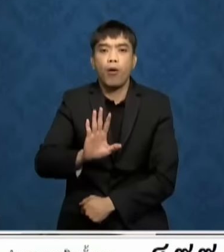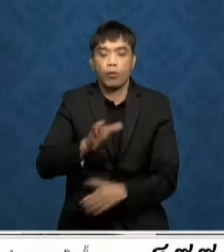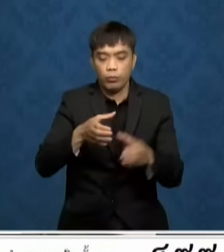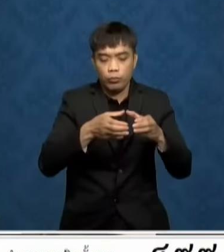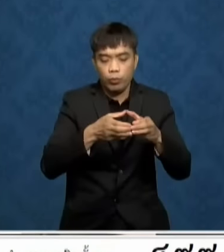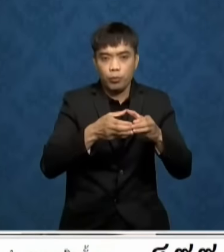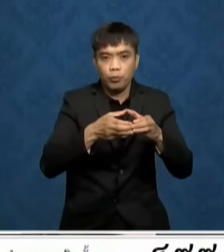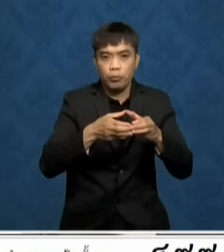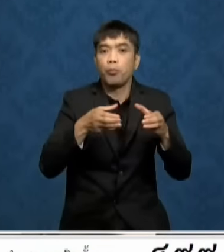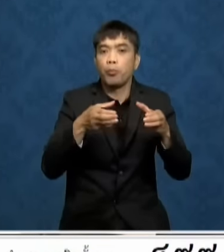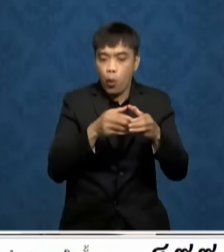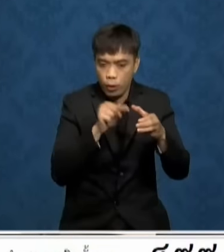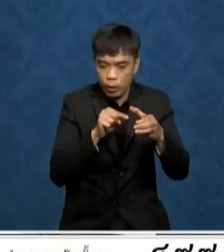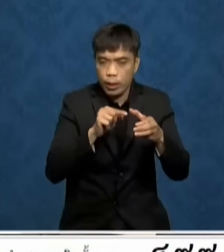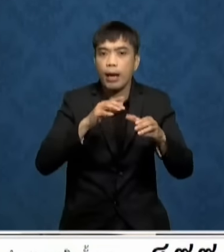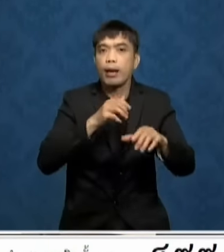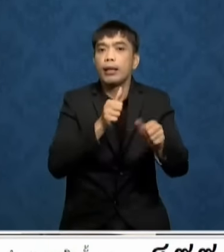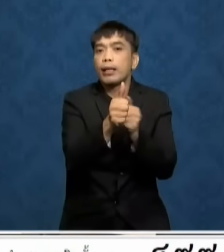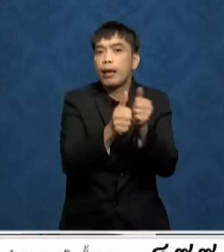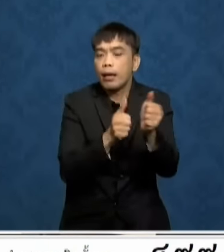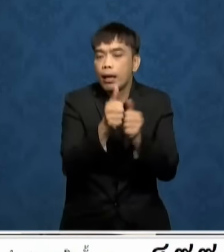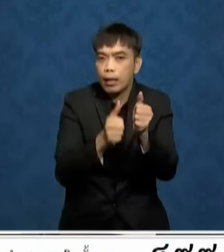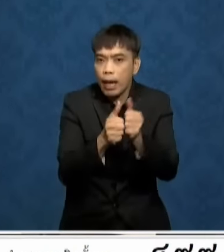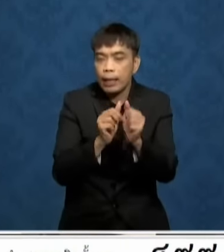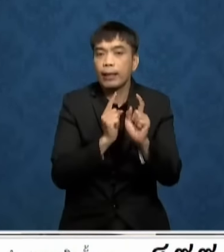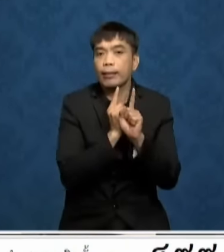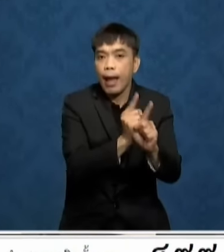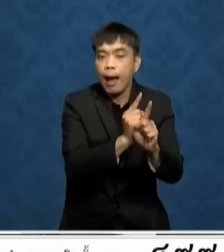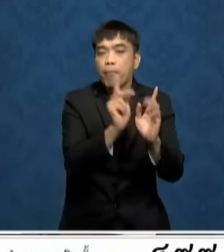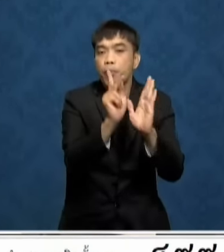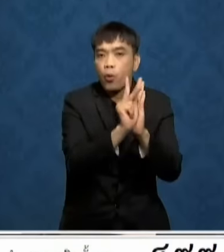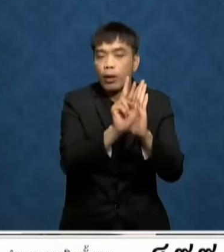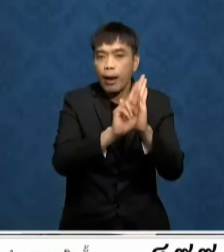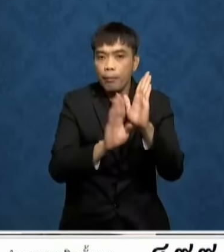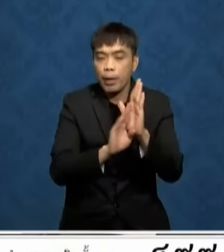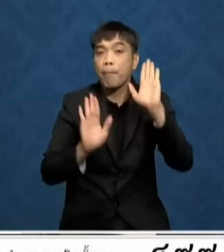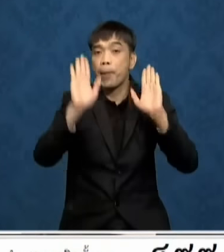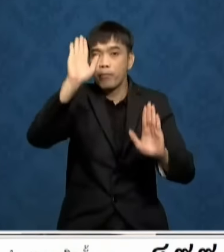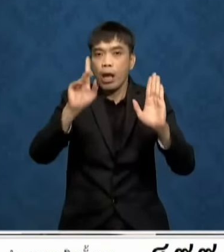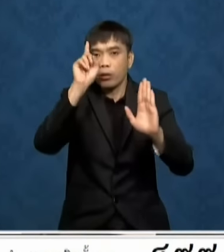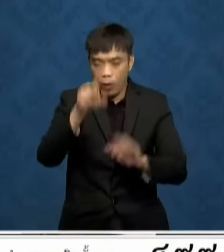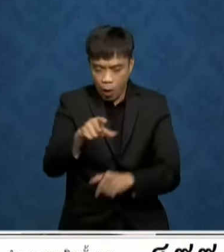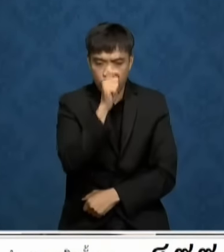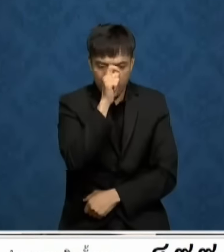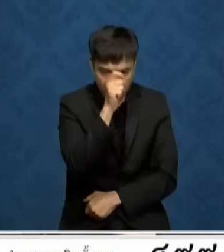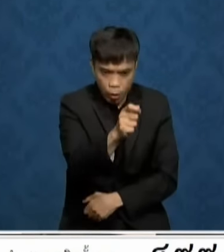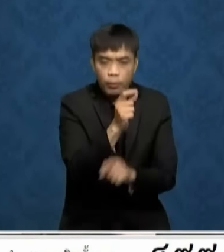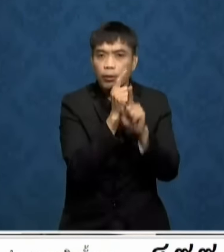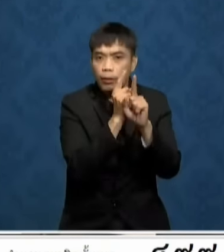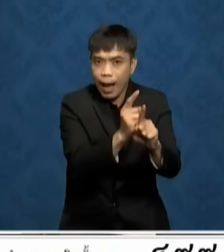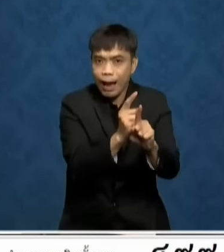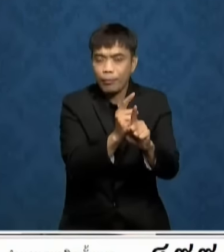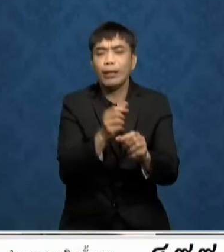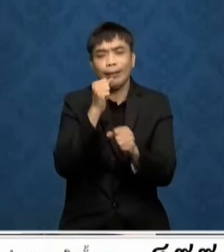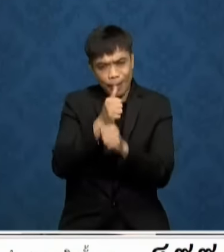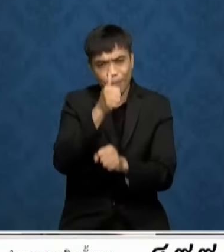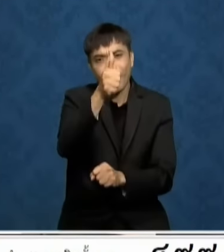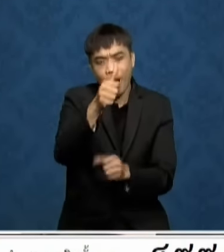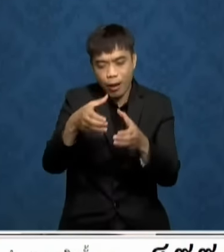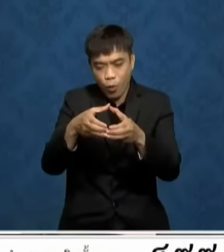งและแข่งขันในระบอบประชาธิปไตยก็ต้องสมาทานอุดมการณ์ประชาธิปไตยด้วยการยุบพรรคการเมืองสามารถทำได้เฉพาะภาย